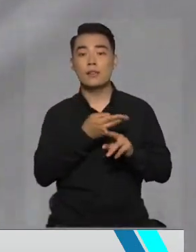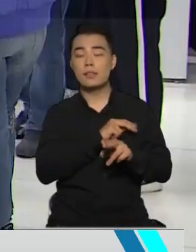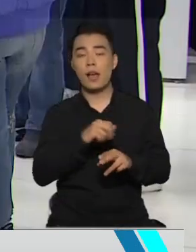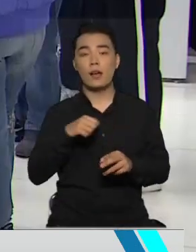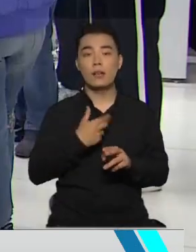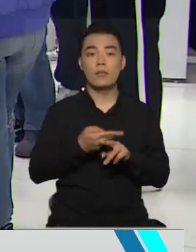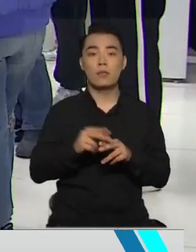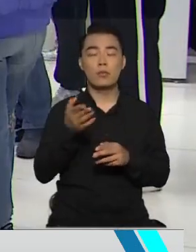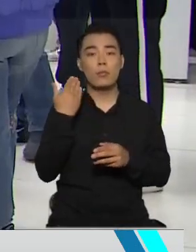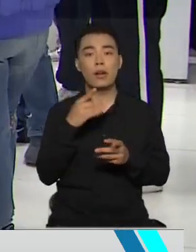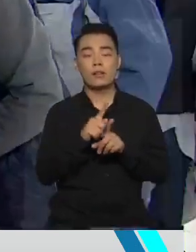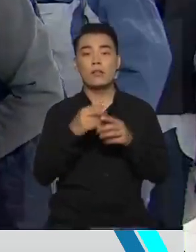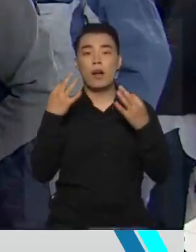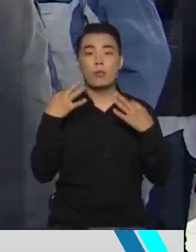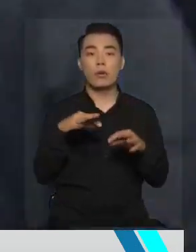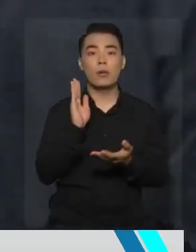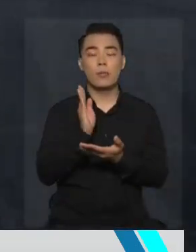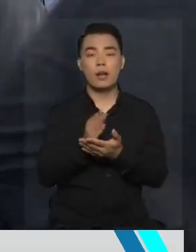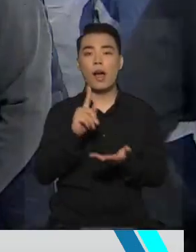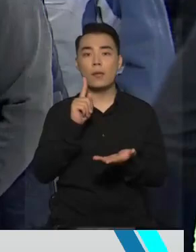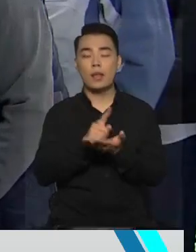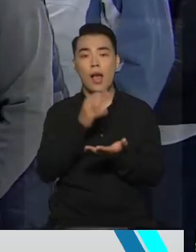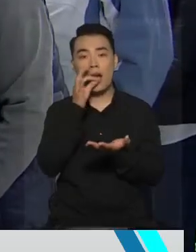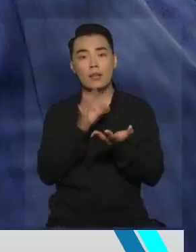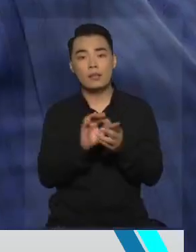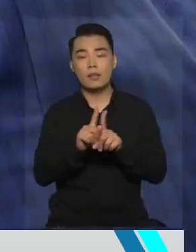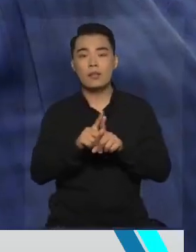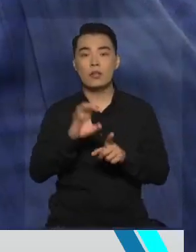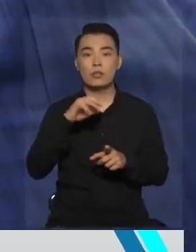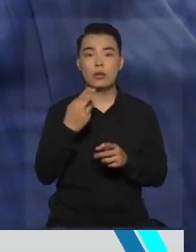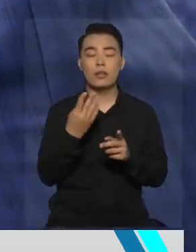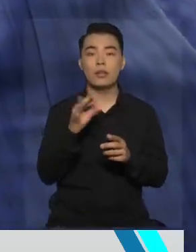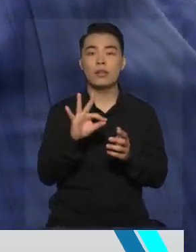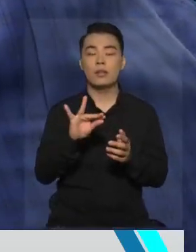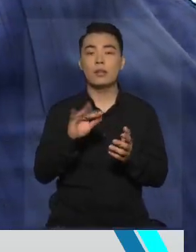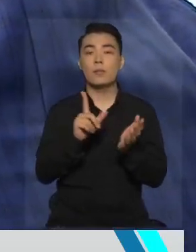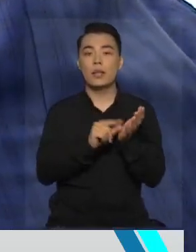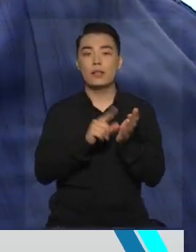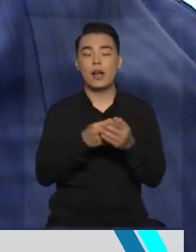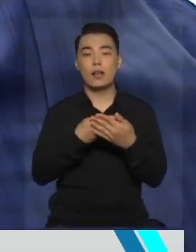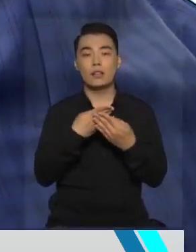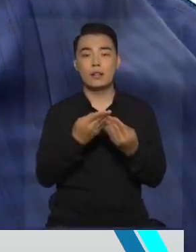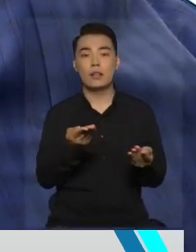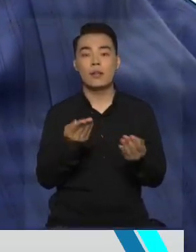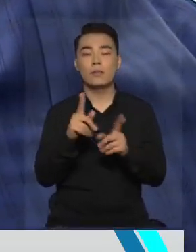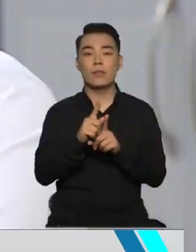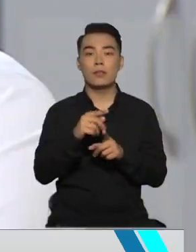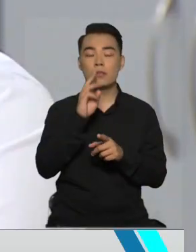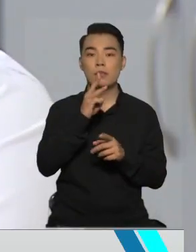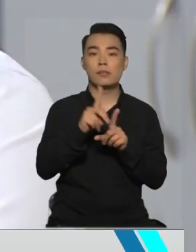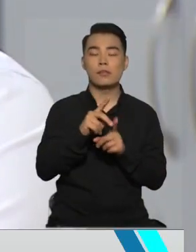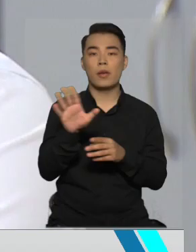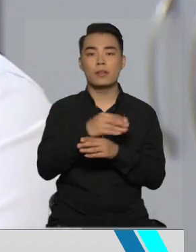том, что любая свобода – это еще обязательство в виде оплаты социальных и пенсионных отчислений, про которые фрилансеры